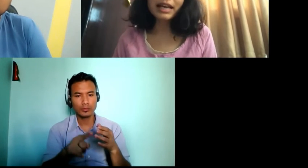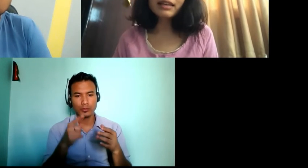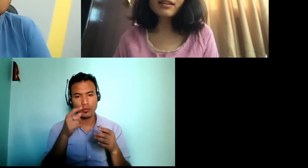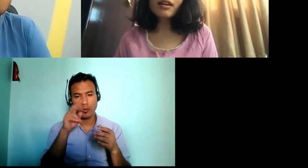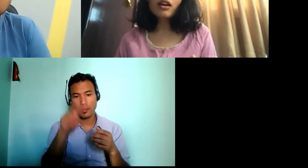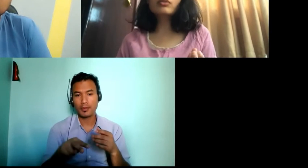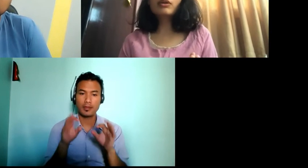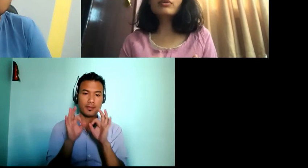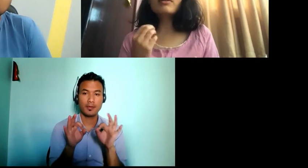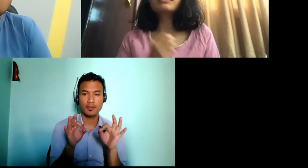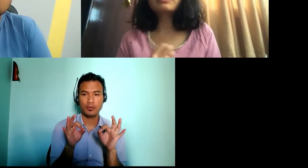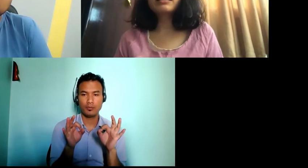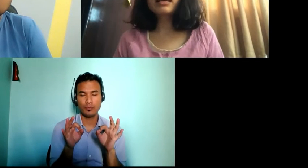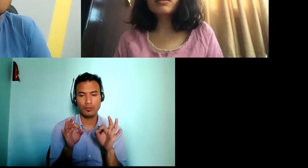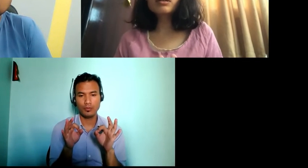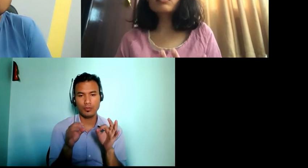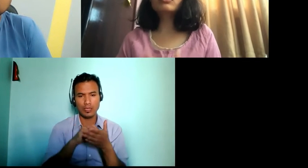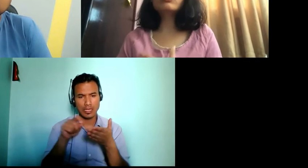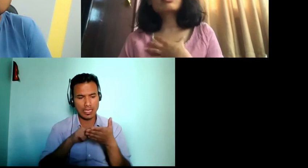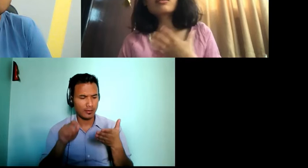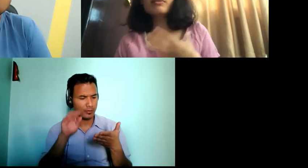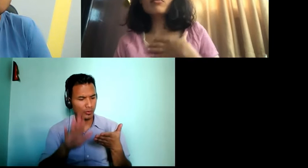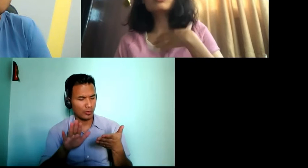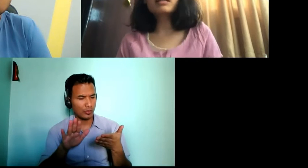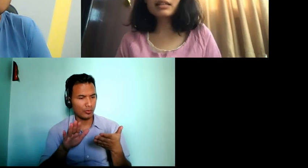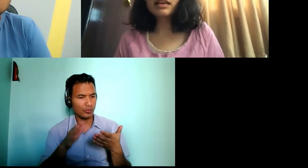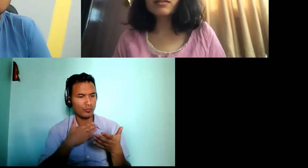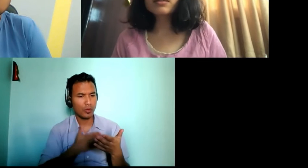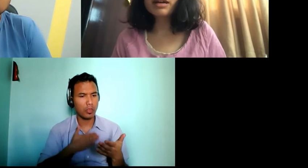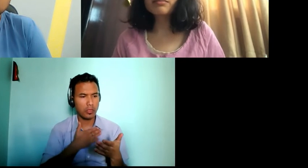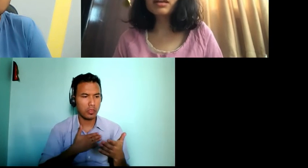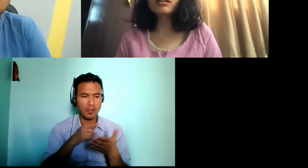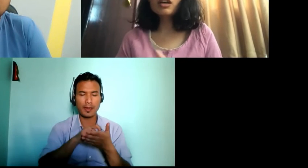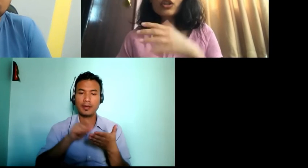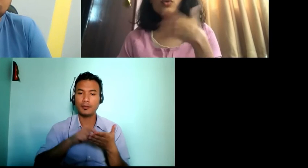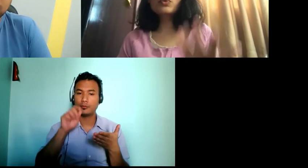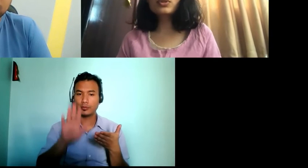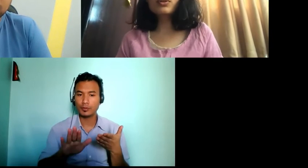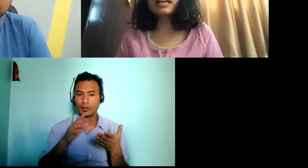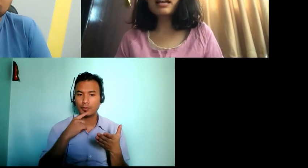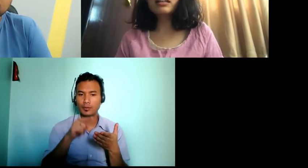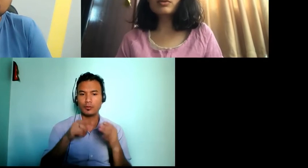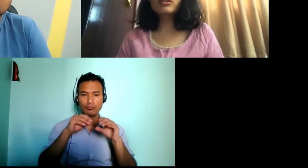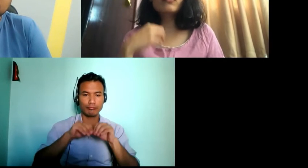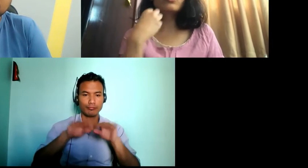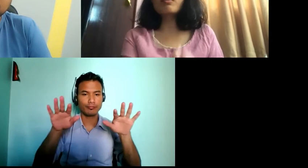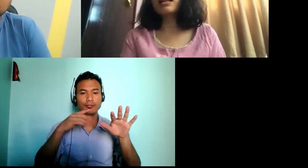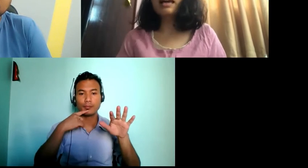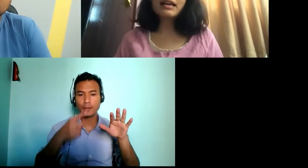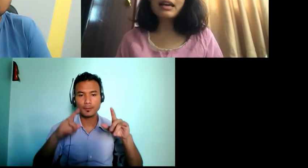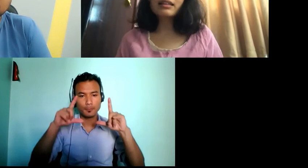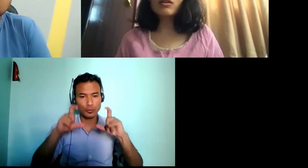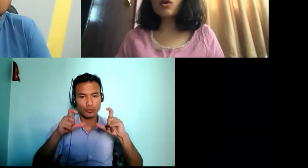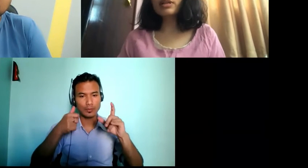हाम्रो लागि, अथवा कुनै एउटा लेख लेखेको छौँ त्यो एकदमै मनबाटै लेखेको छौँ हामीले होइन, त्यो पोस्ट गर्दाखेरि के भयो त्यो फोटोमा